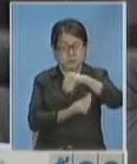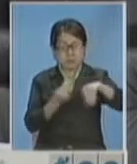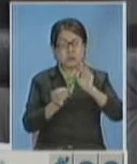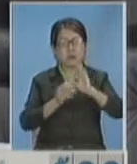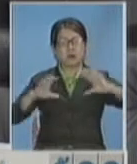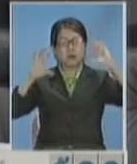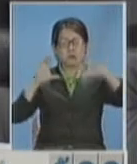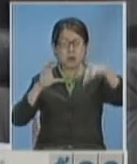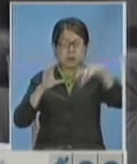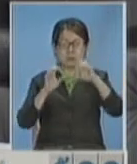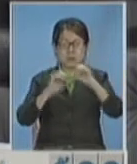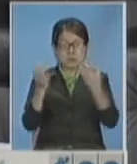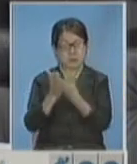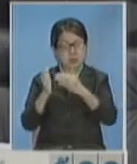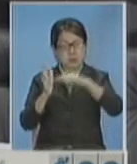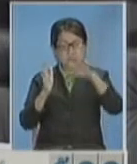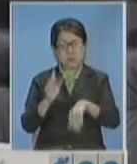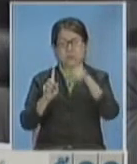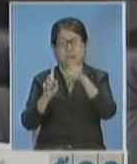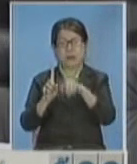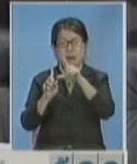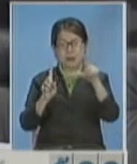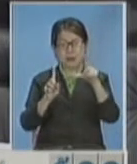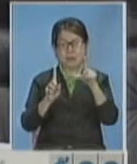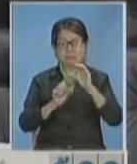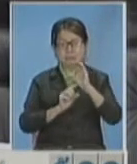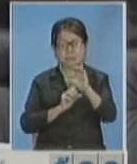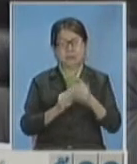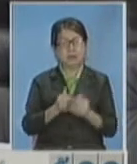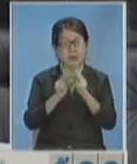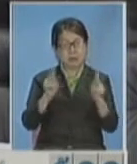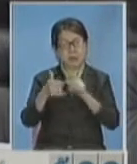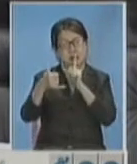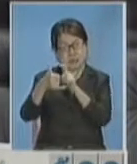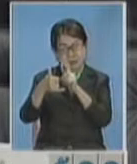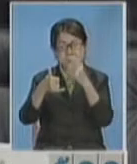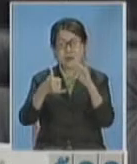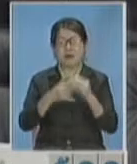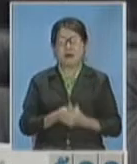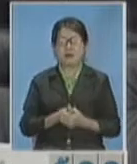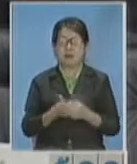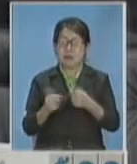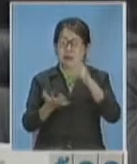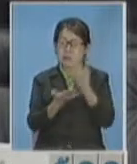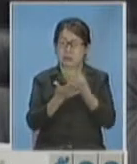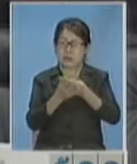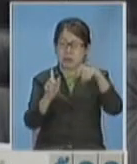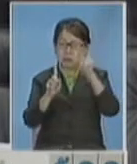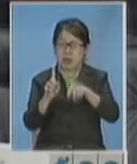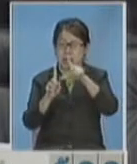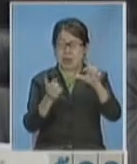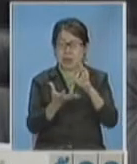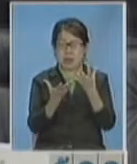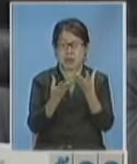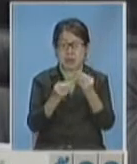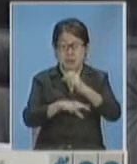อนนี้ก็ตัดปรับลดไปเหลือ 1,000 ล้านบาทนะคะกรรมาธิการได้สอบถามนะคะว่าตกลง 1,000 ล้านบาทเนี่ยซื้อที่1แปลง